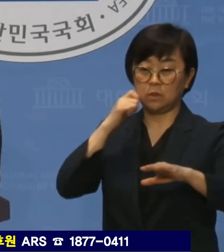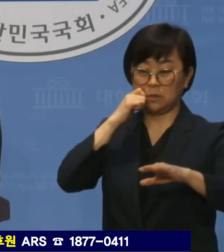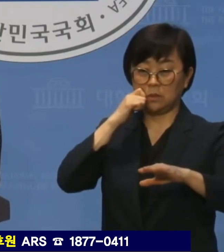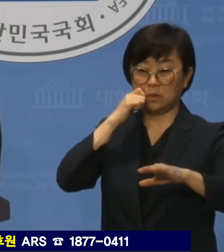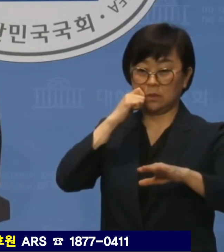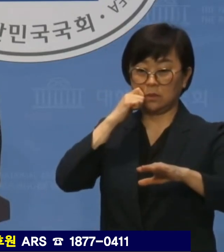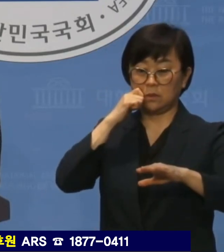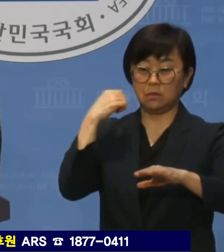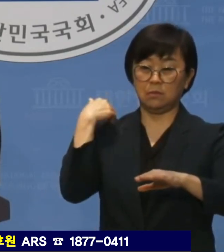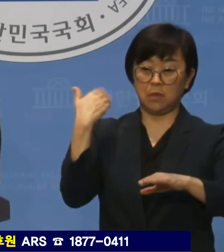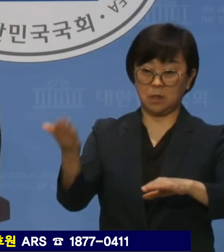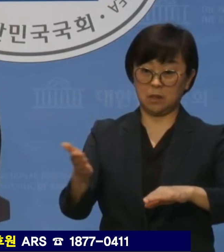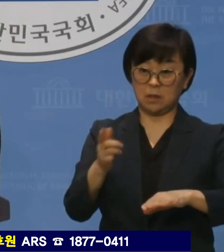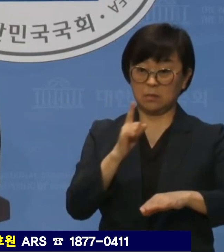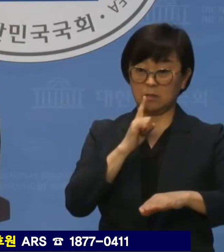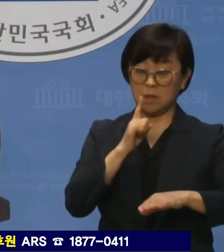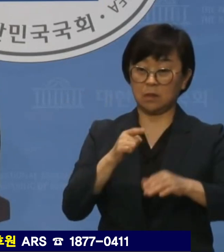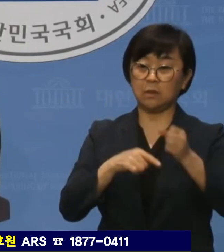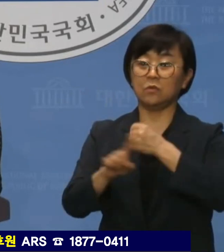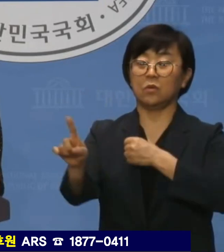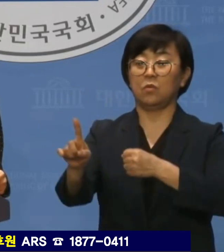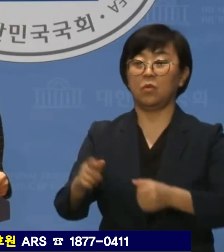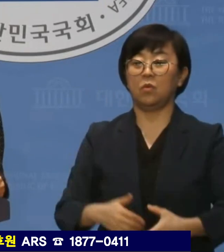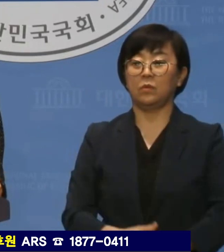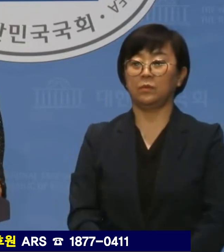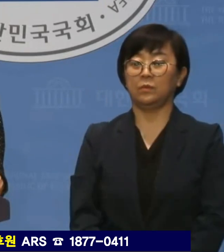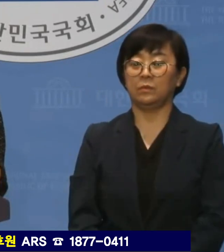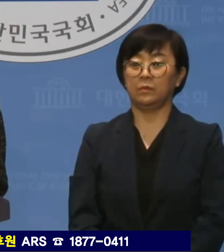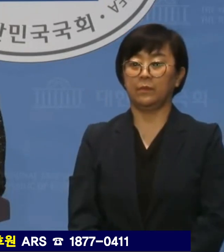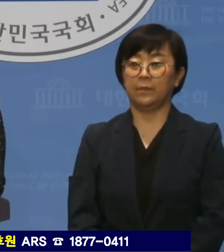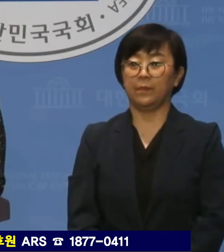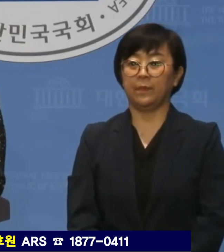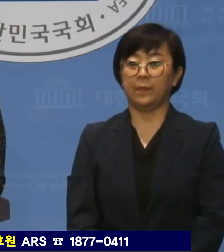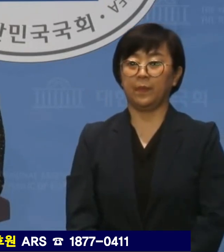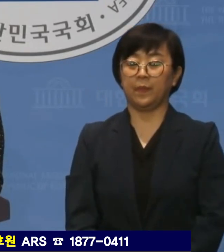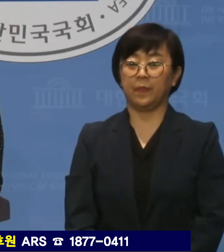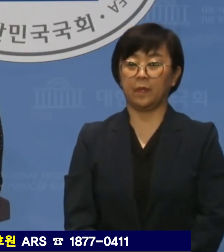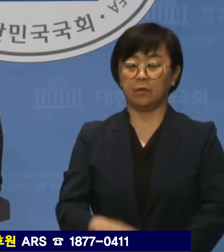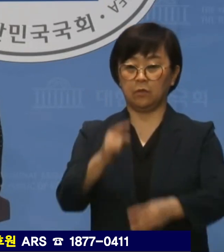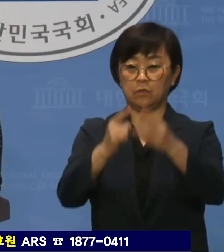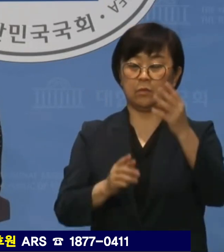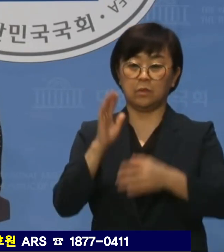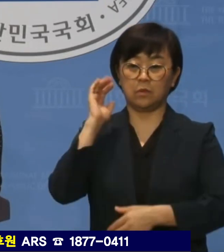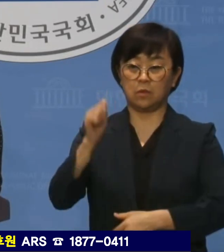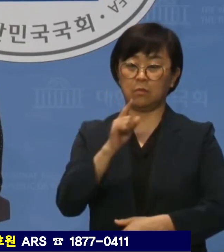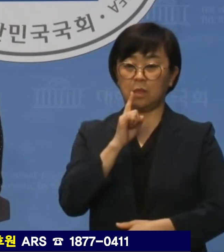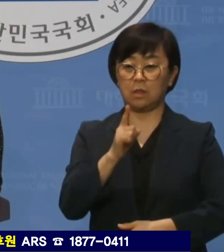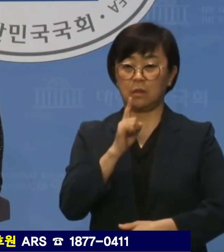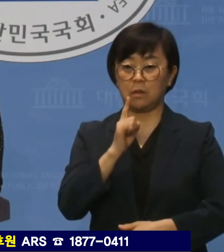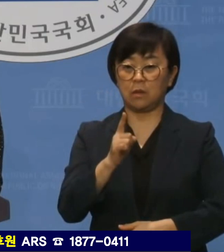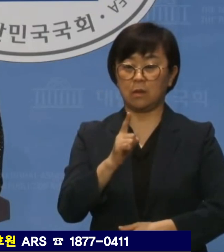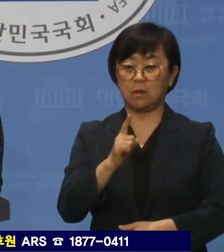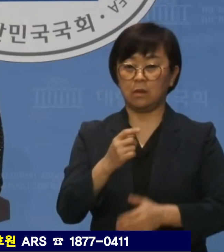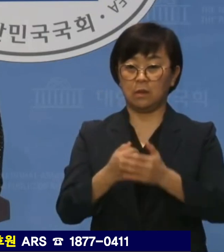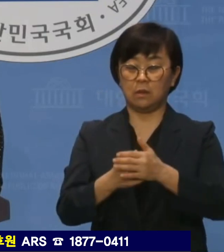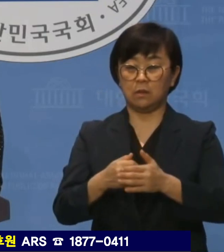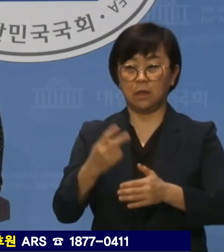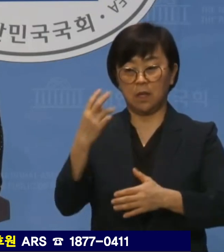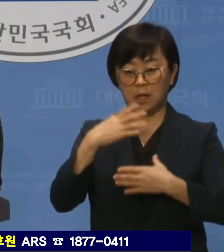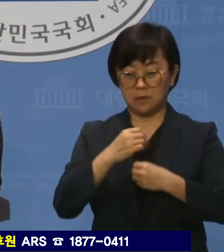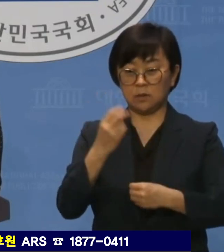없도록 방치하려는 이유가 무엇입니까? 윤석열 대통령이 말한 치안